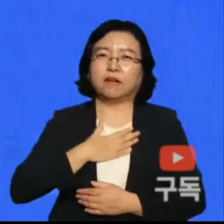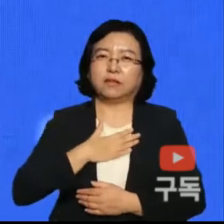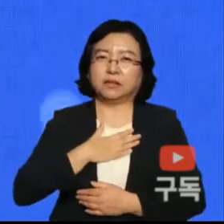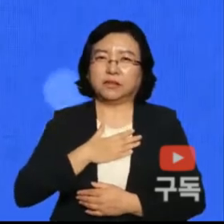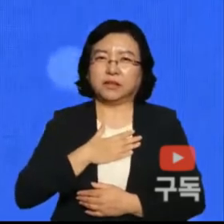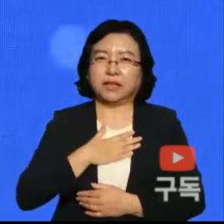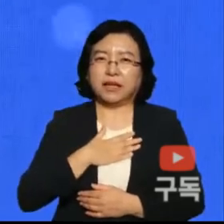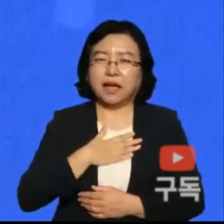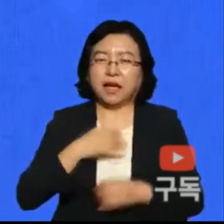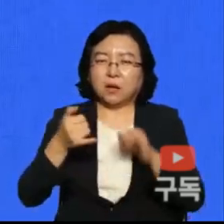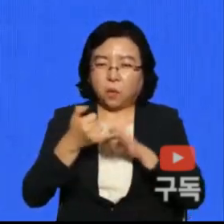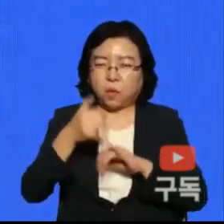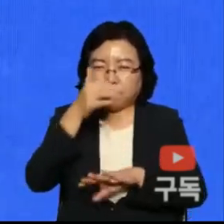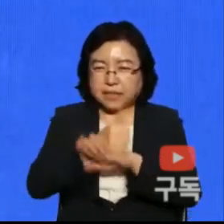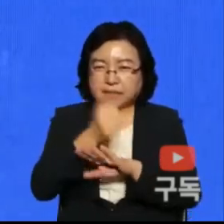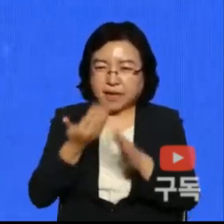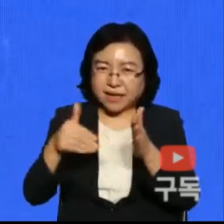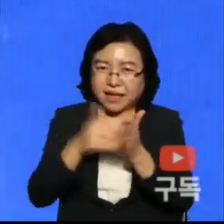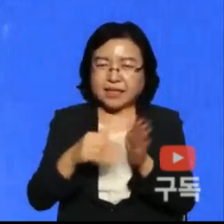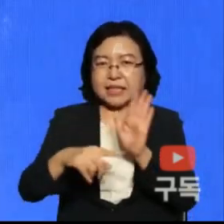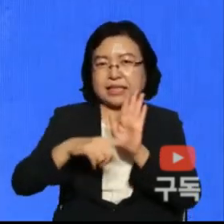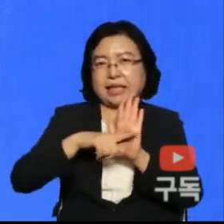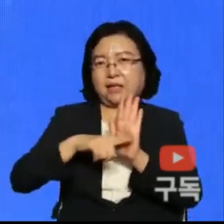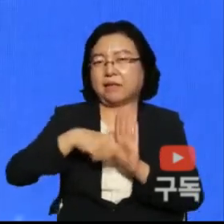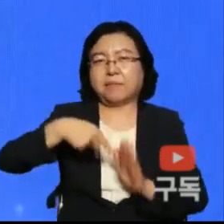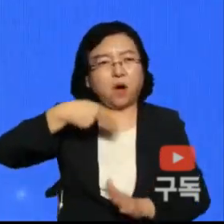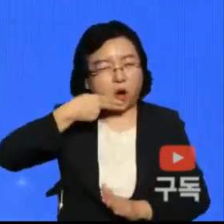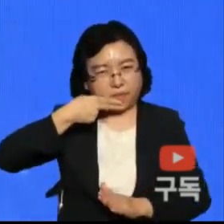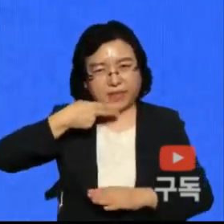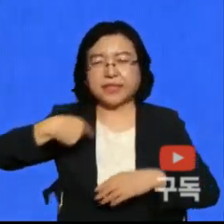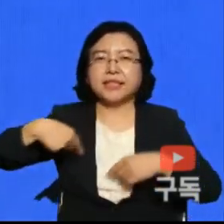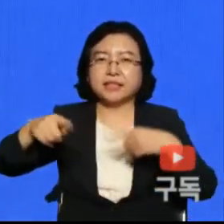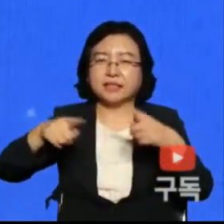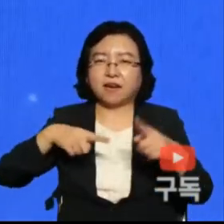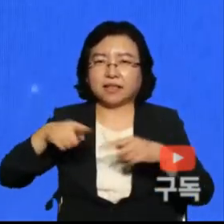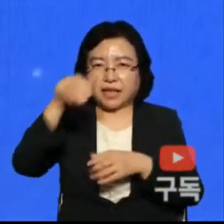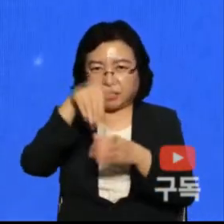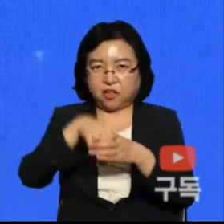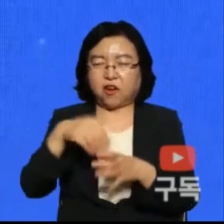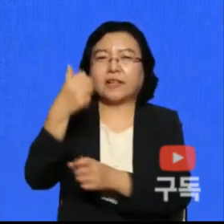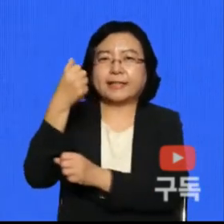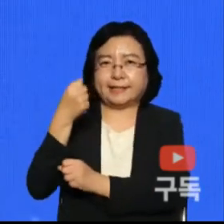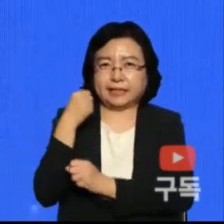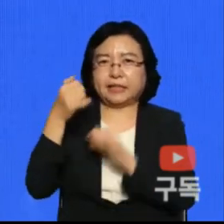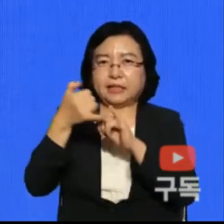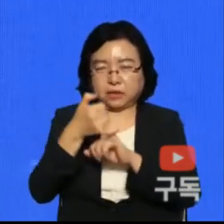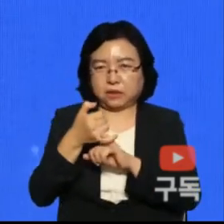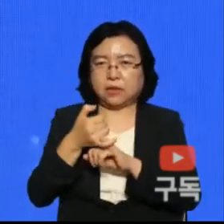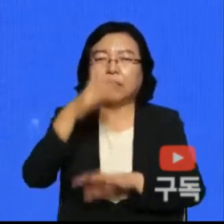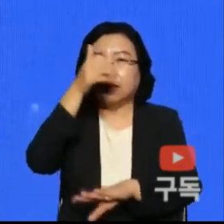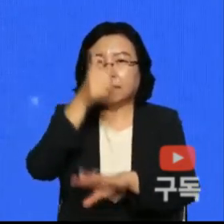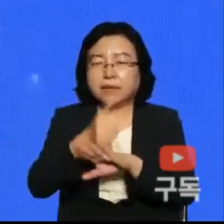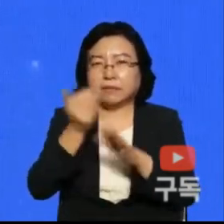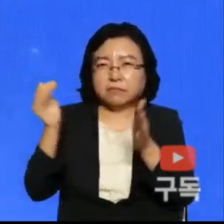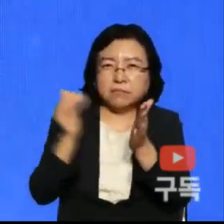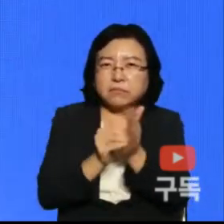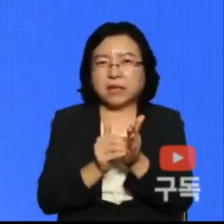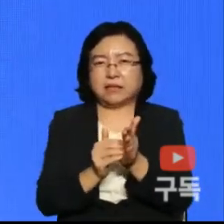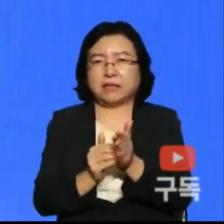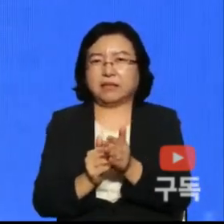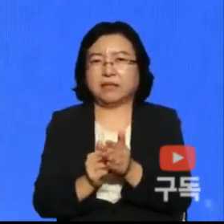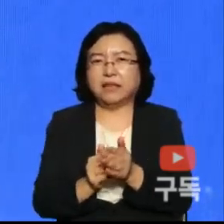반드시 끝까지 내가 어디도 없는 정책 성도 지키겠습니다 끝까지 원 템